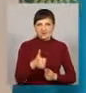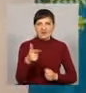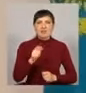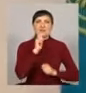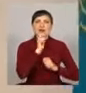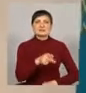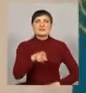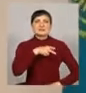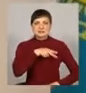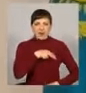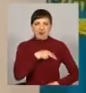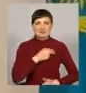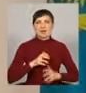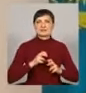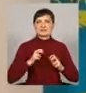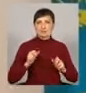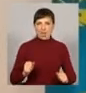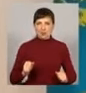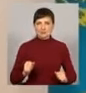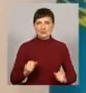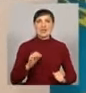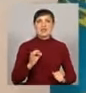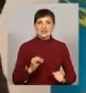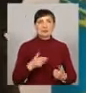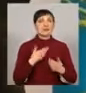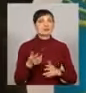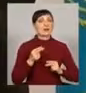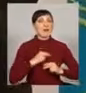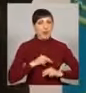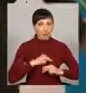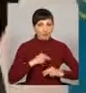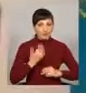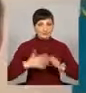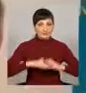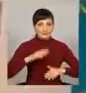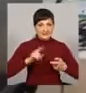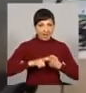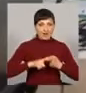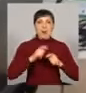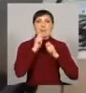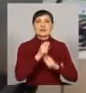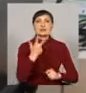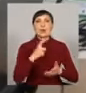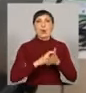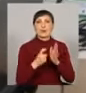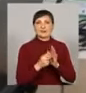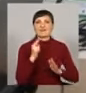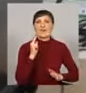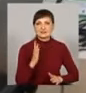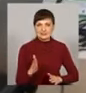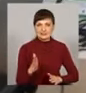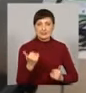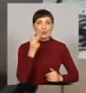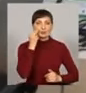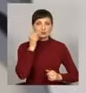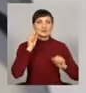нагрудным знаком за проявленную смелость и героизм предложили работу по специальности подарили трехкомнатную квартиру в столице теперь же мужчина